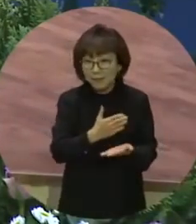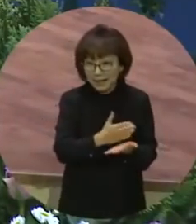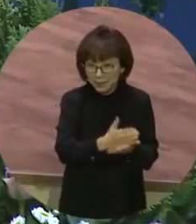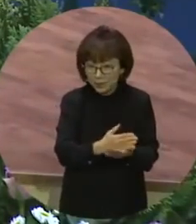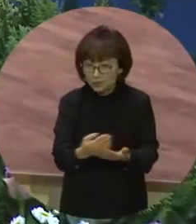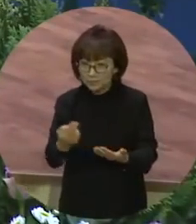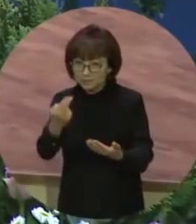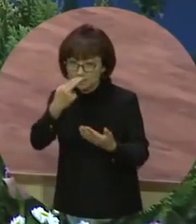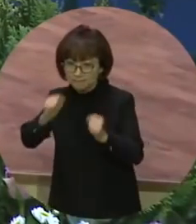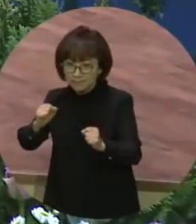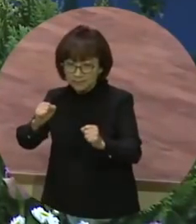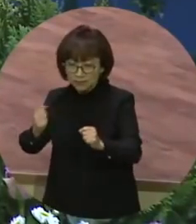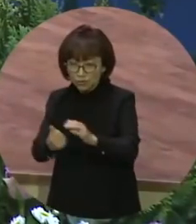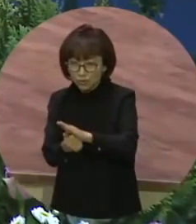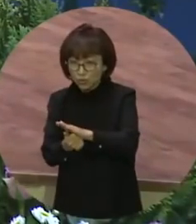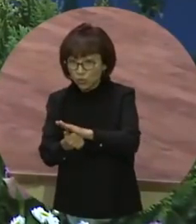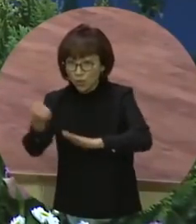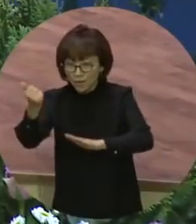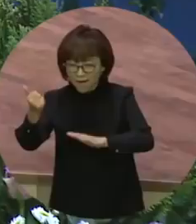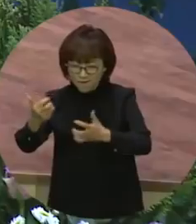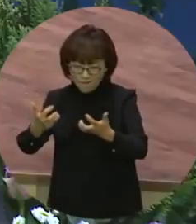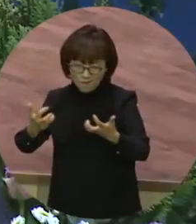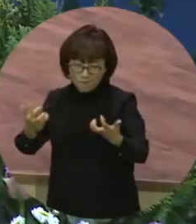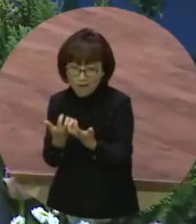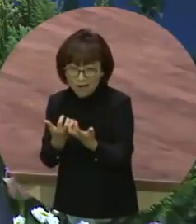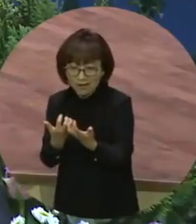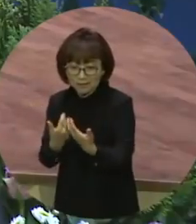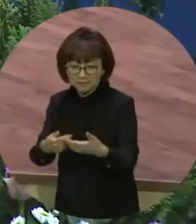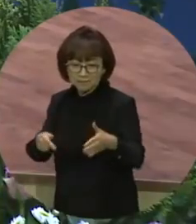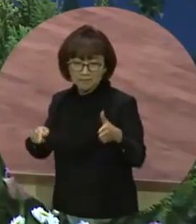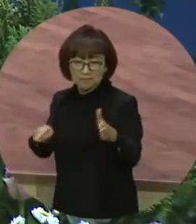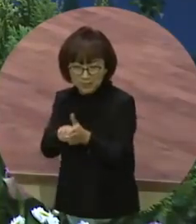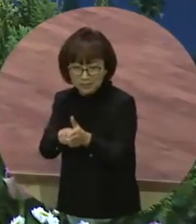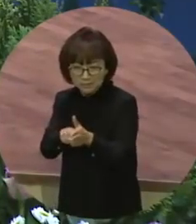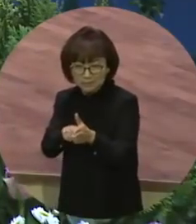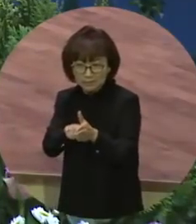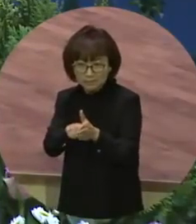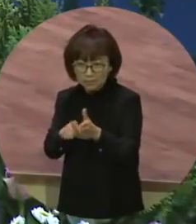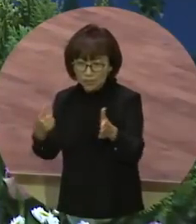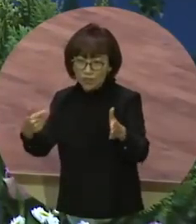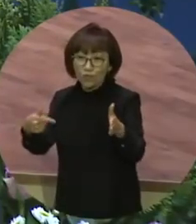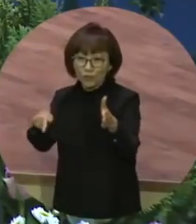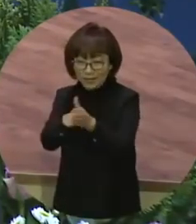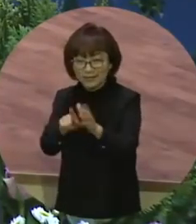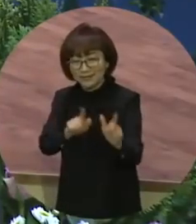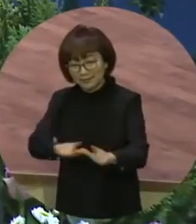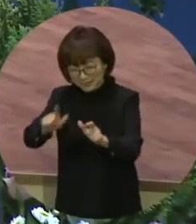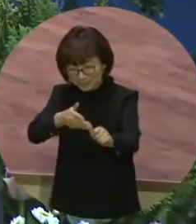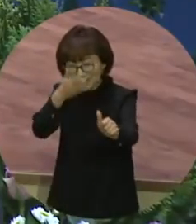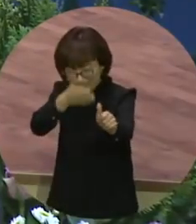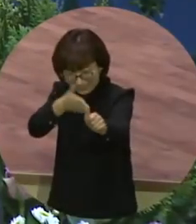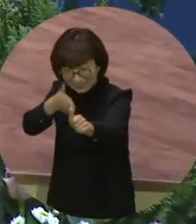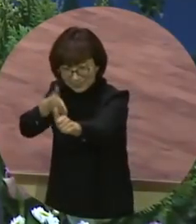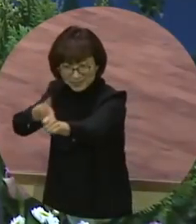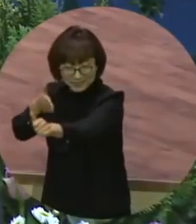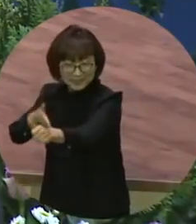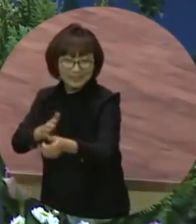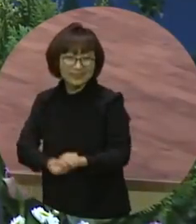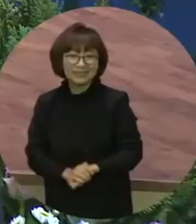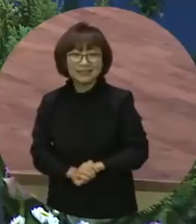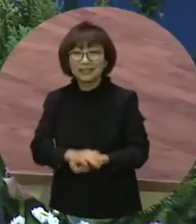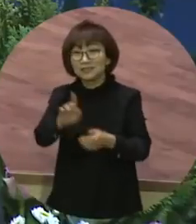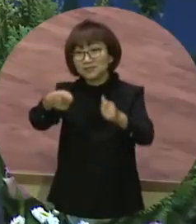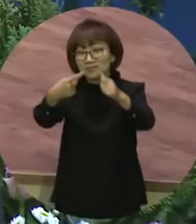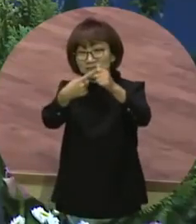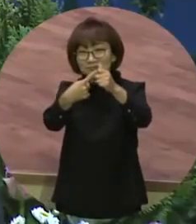소망이 넘치는 그런 믿음에 도전하는 삶이 되기를 주님으로 축복합니다. 자,